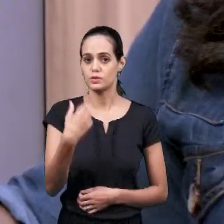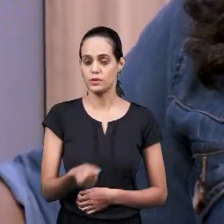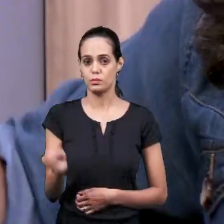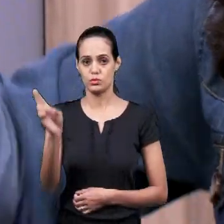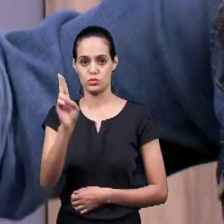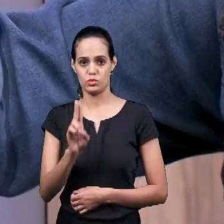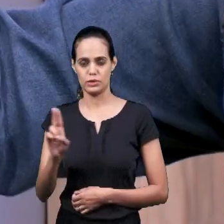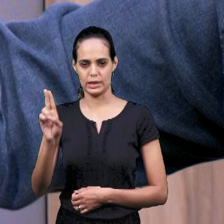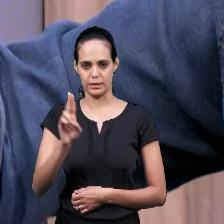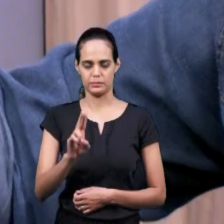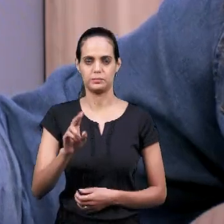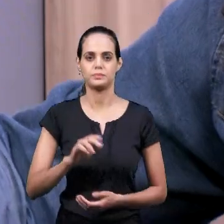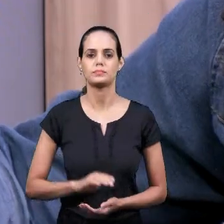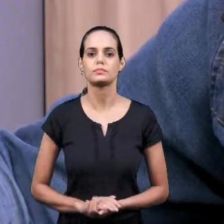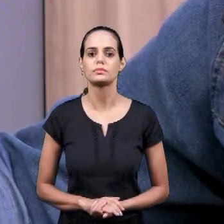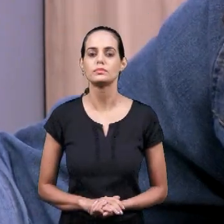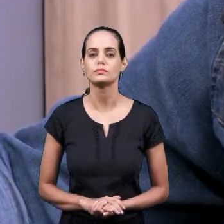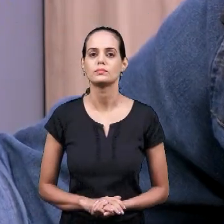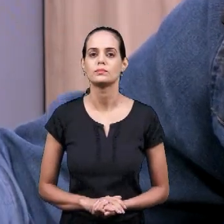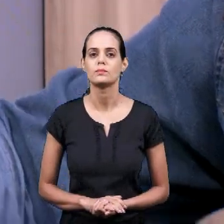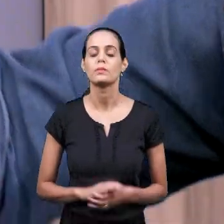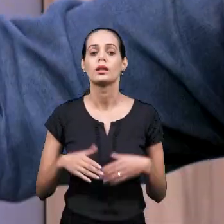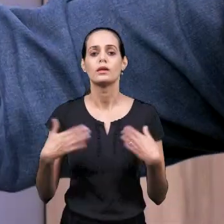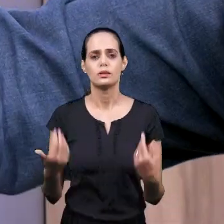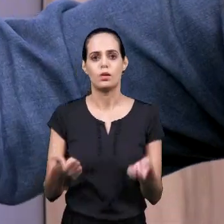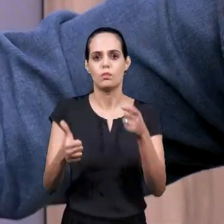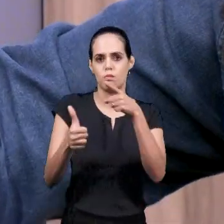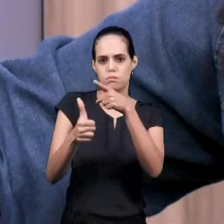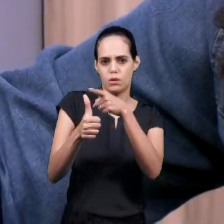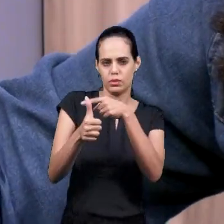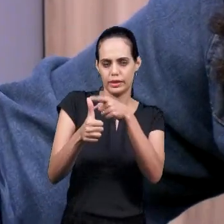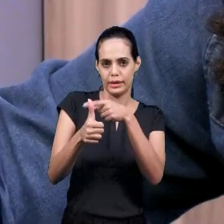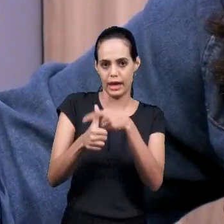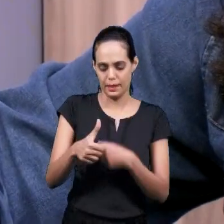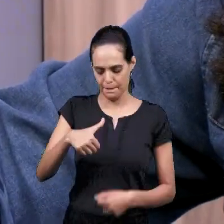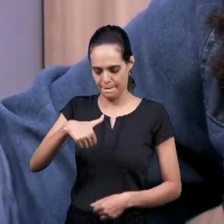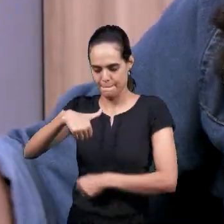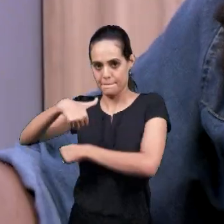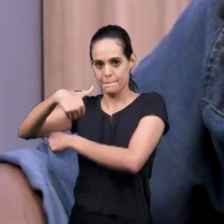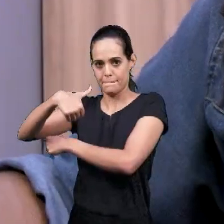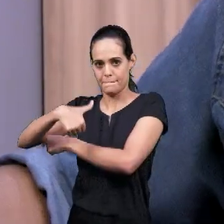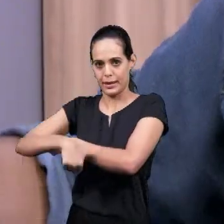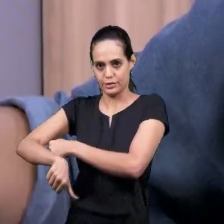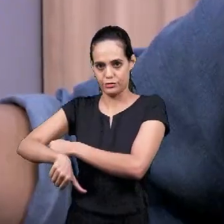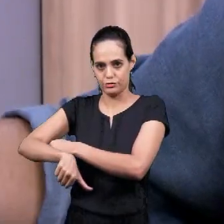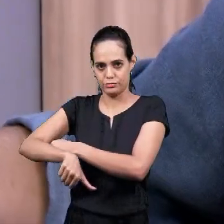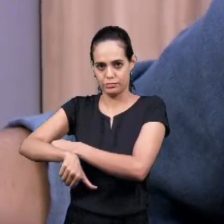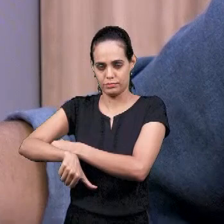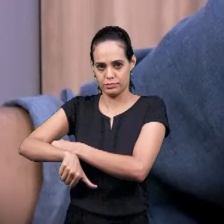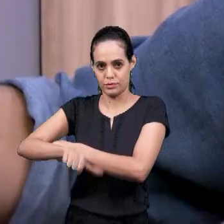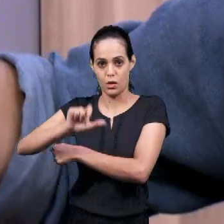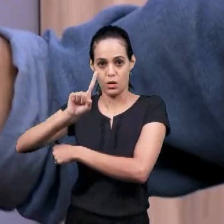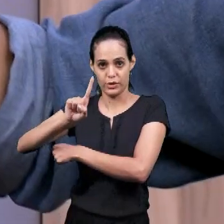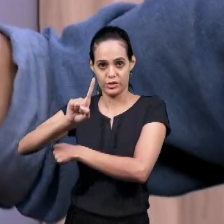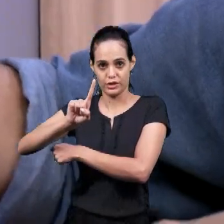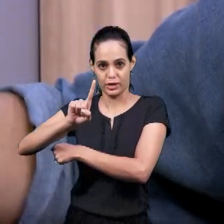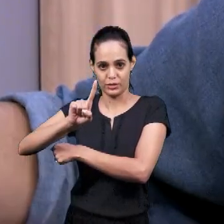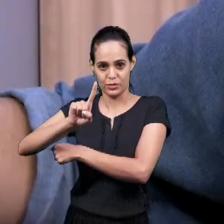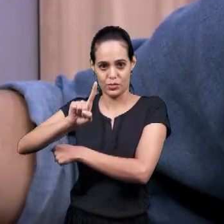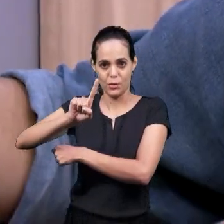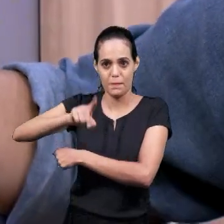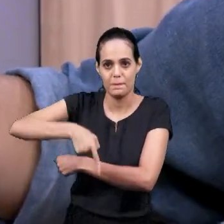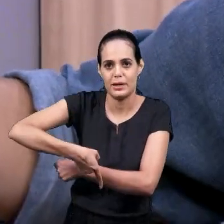allons utiliser. Donc, regardez. Nous allons faire le pouce vers le bas.